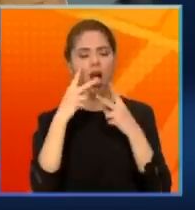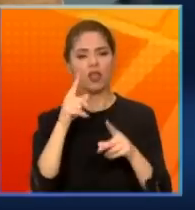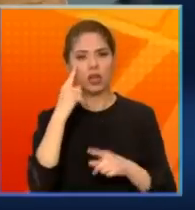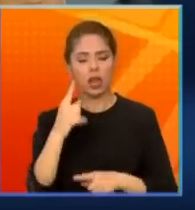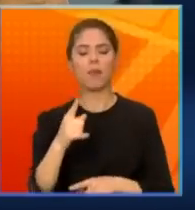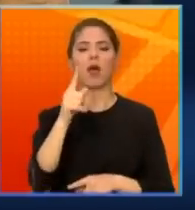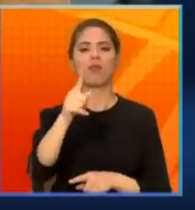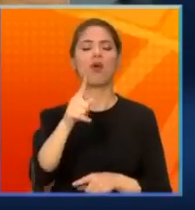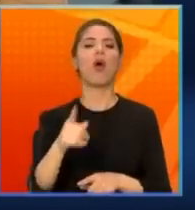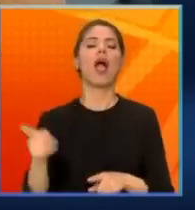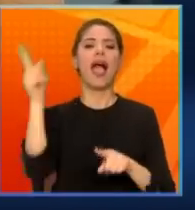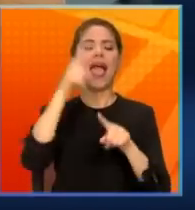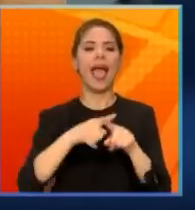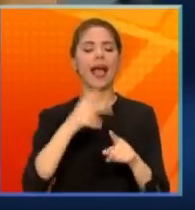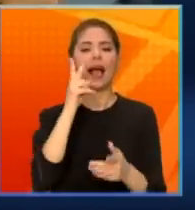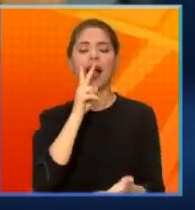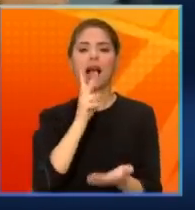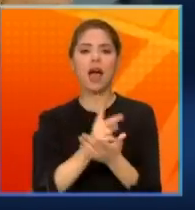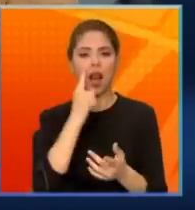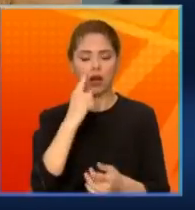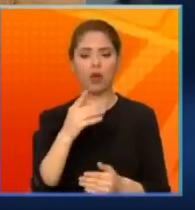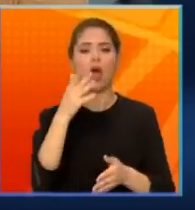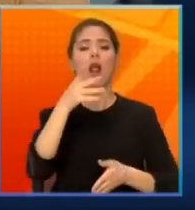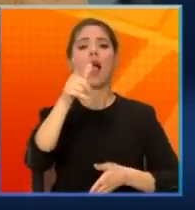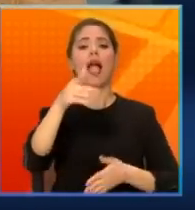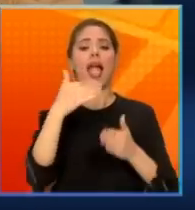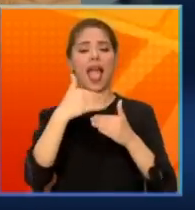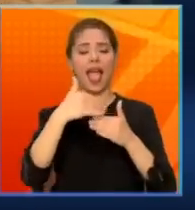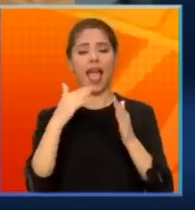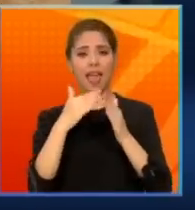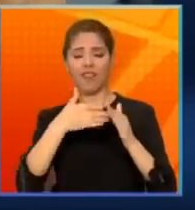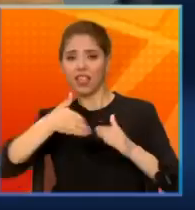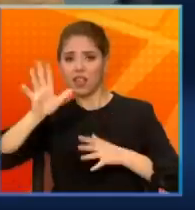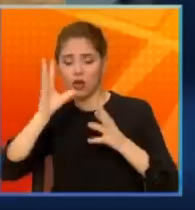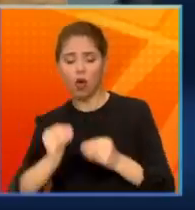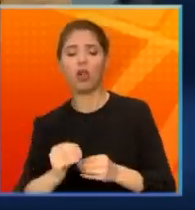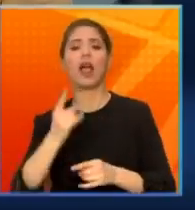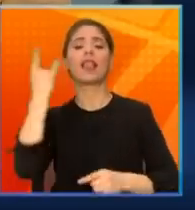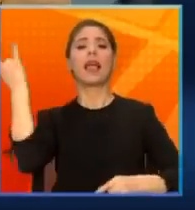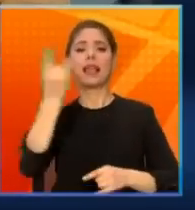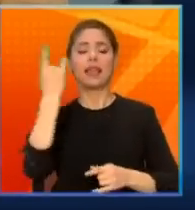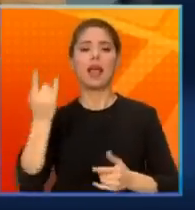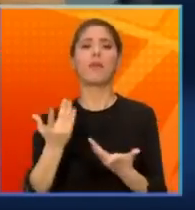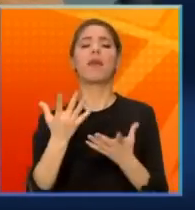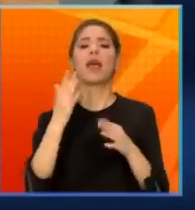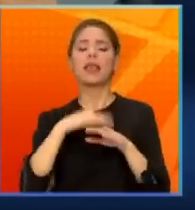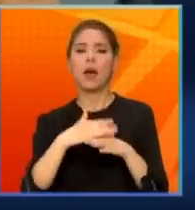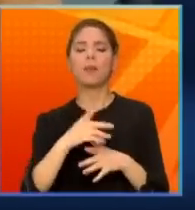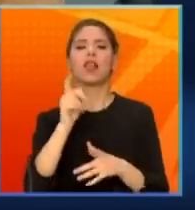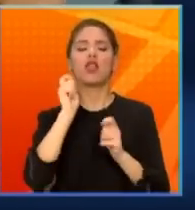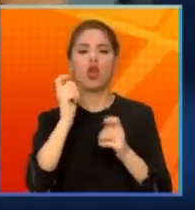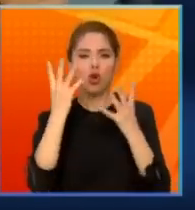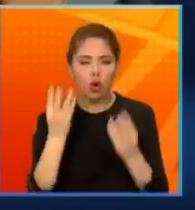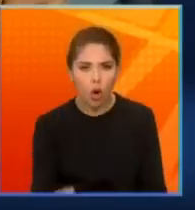yani genelgeye ek tedbir genelgeyle, ikameti dışında olanlar başta olmak üzere seyahat etmesi, evden çıkması zorunlu